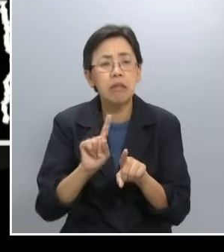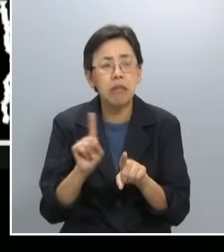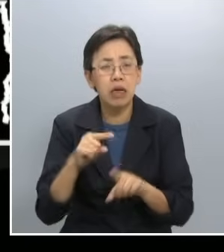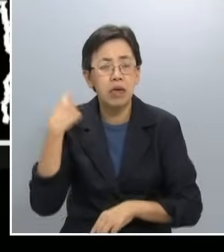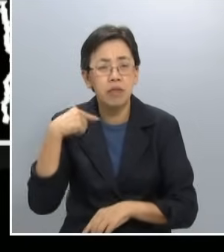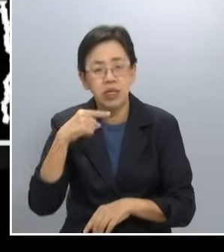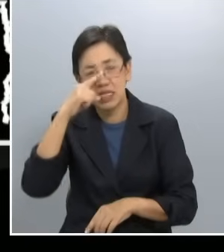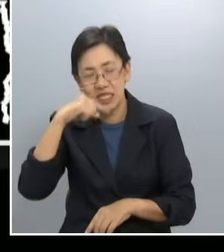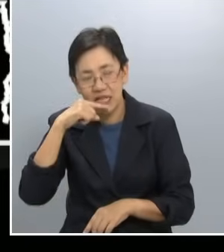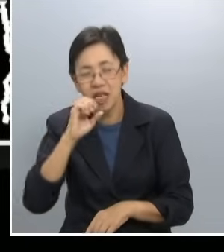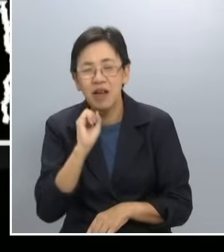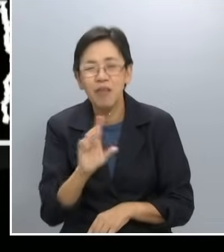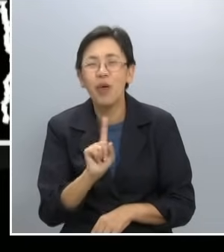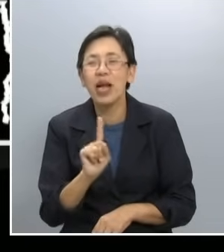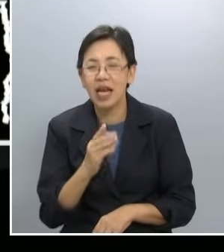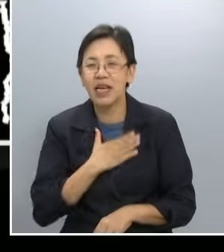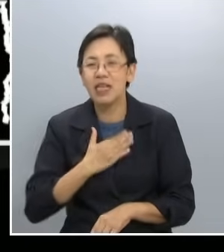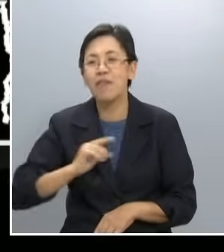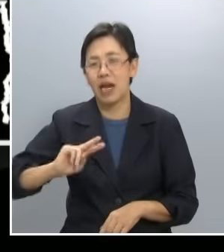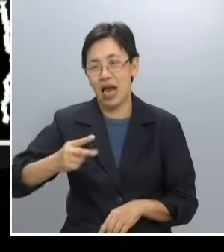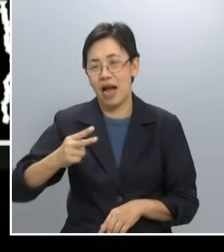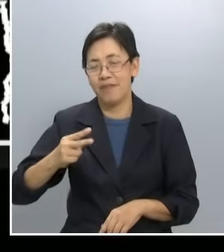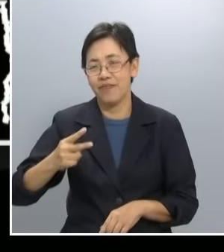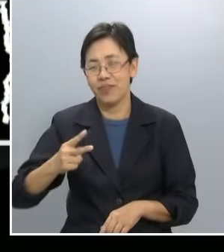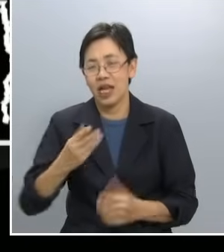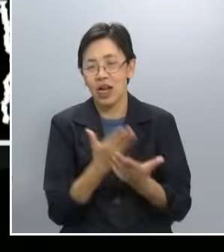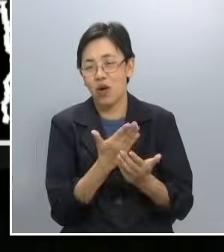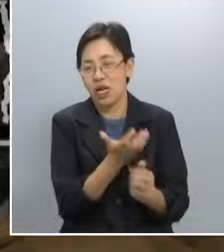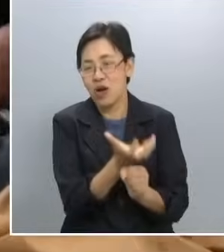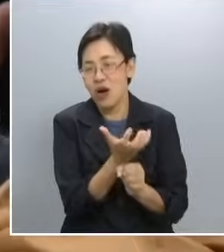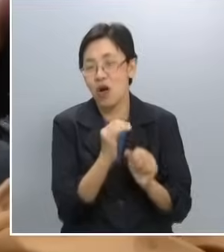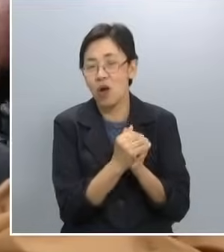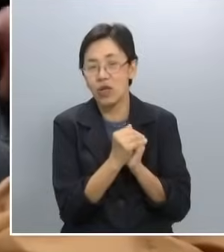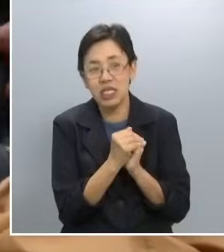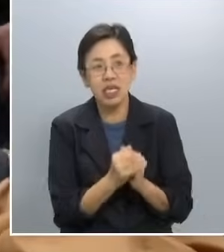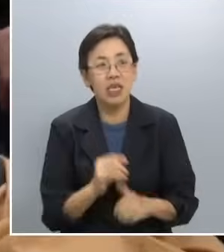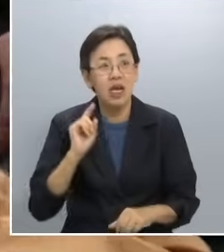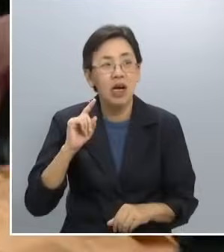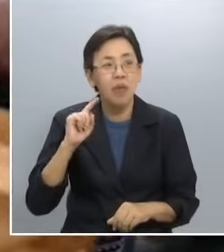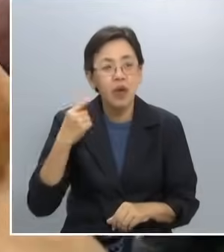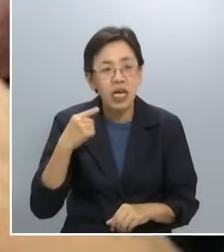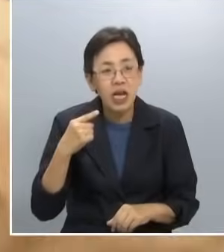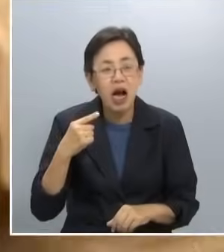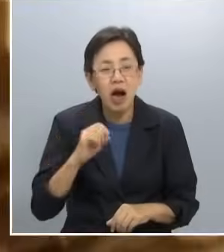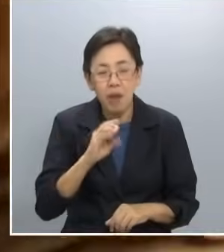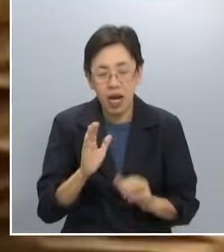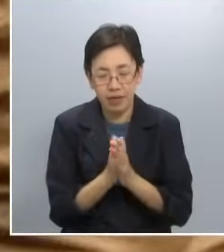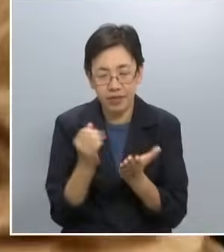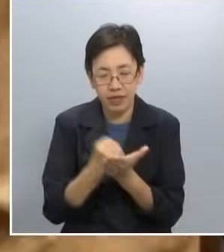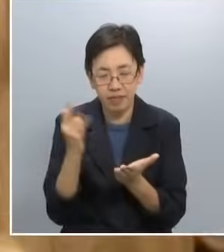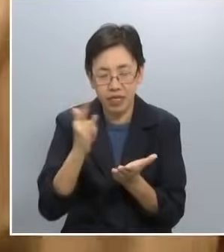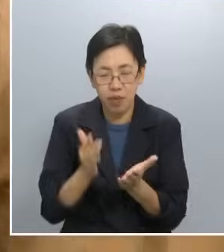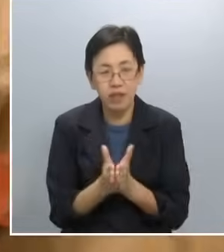ชาวไทยคนนึงอ้างตัวว่าเป็นล่ามของขอทานชาวจีนมาถึงปุ๊บควักพาสปอร์ตออกมาเลย